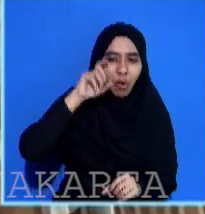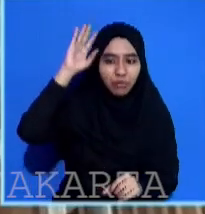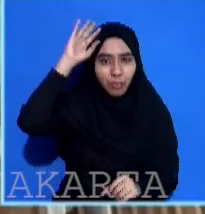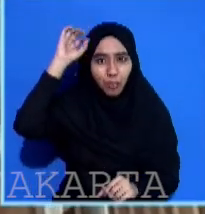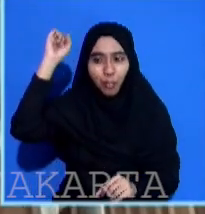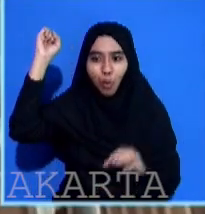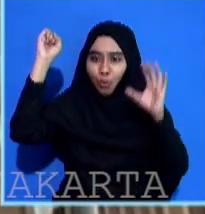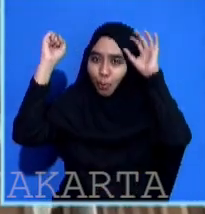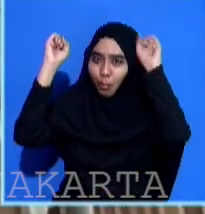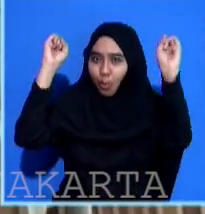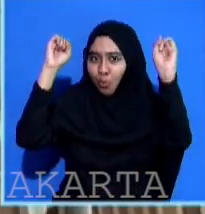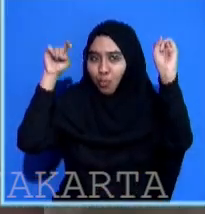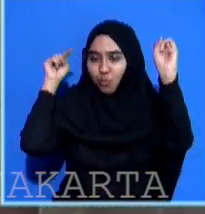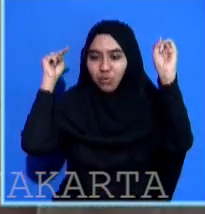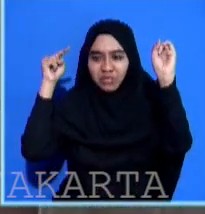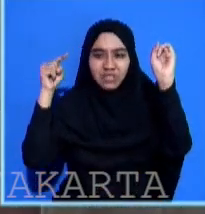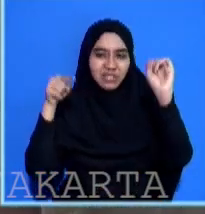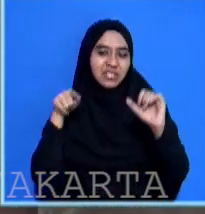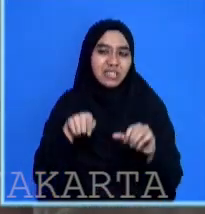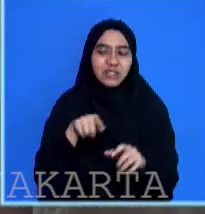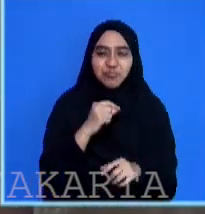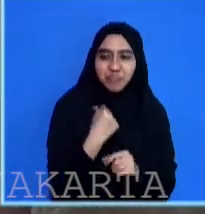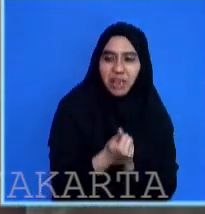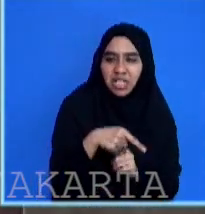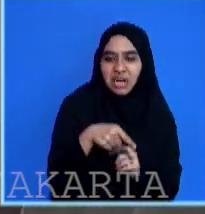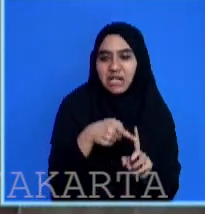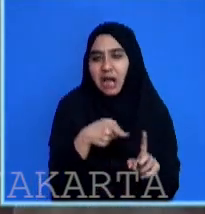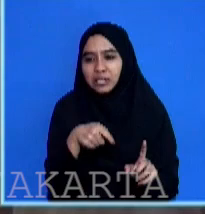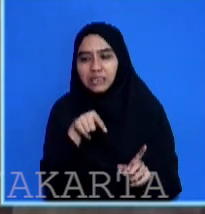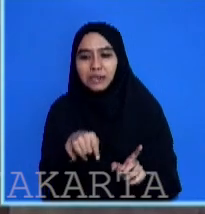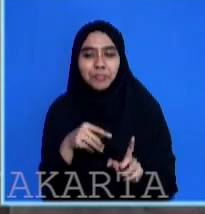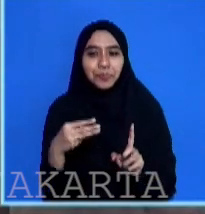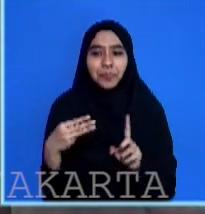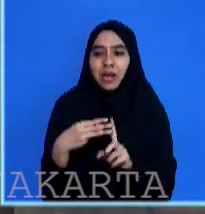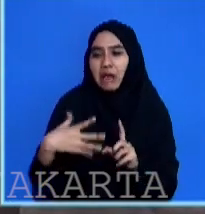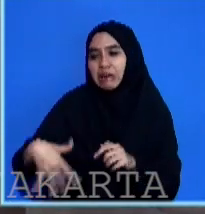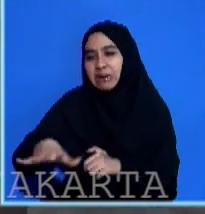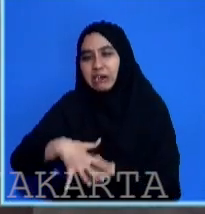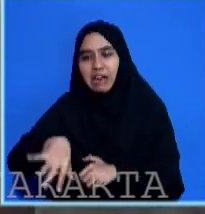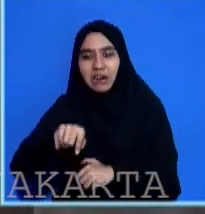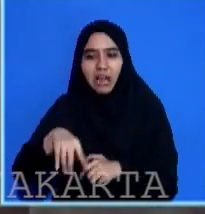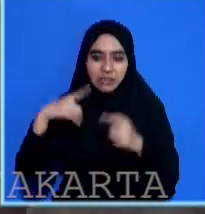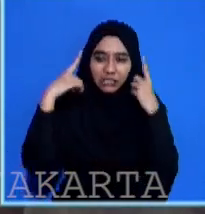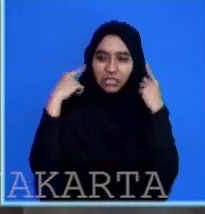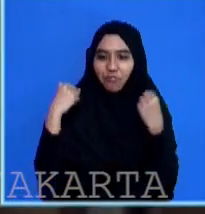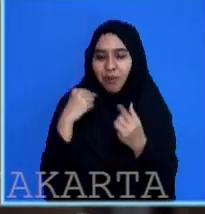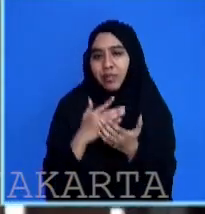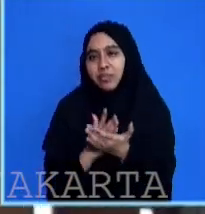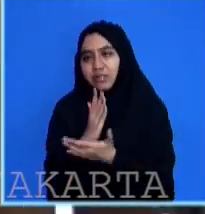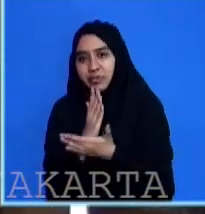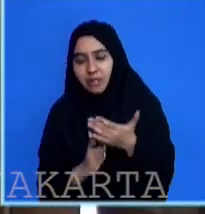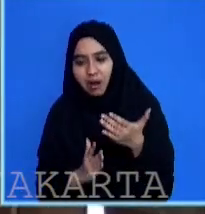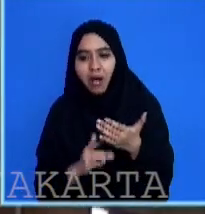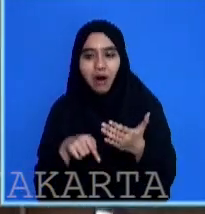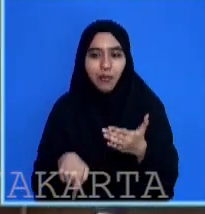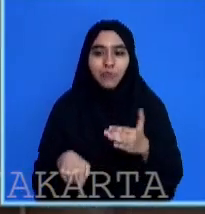mend menika rumiyenipun dipun tumbah saking Balai Besar pembibitan ternak unggul Batur Raden Jawa Tengah karikaning kandang